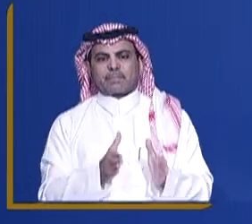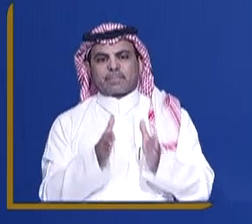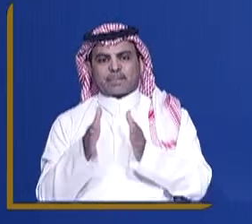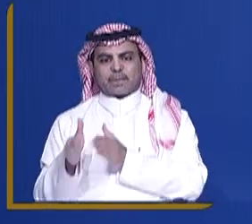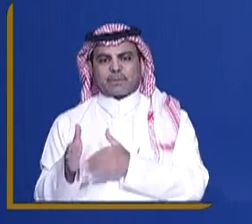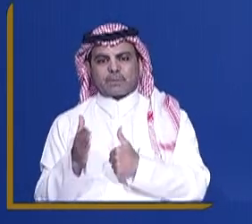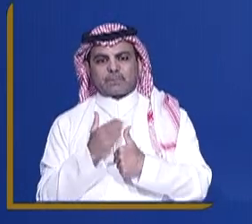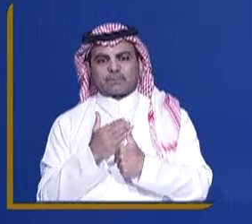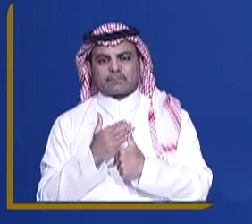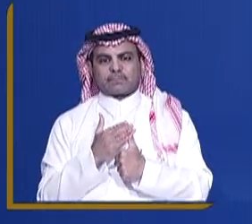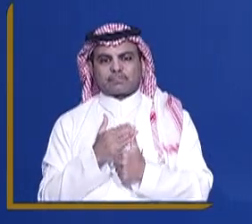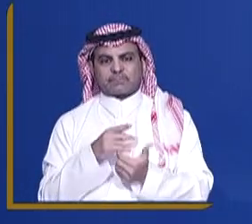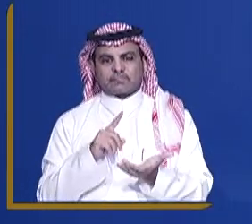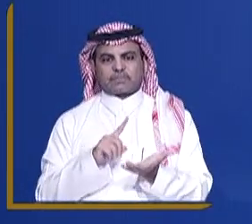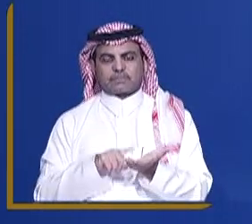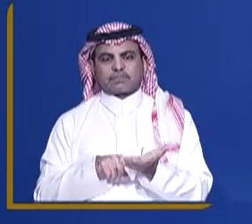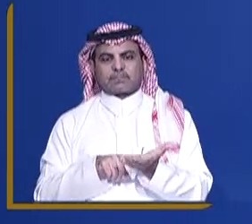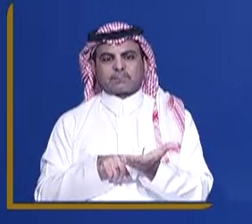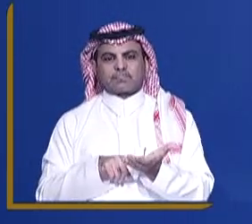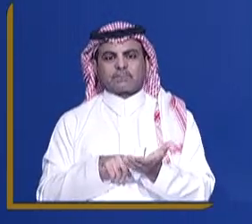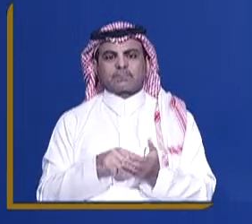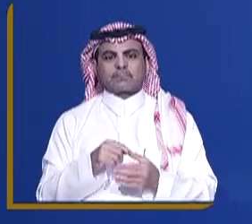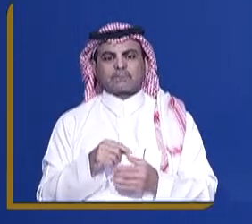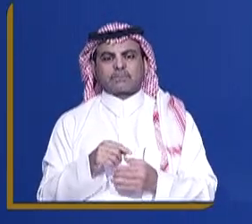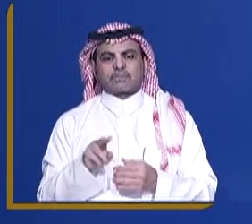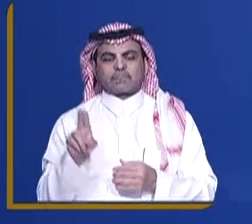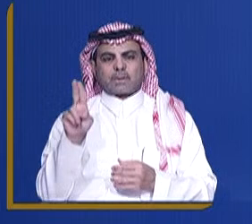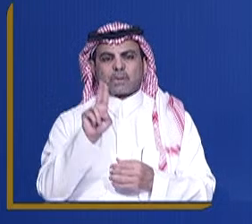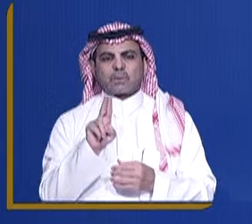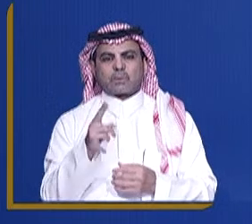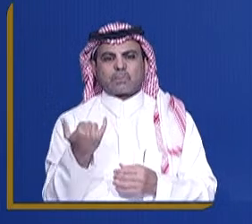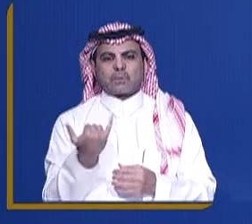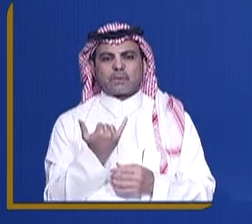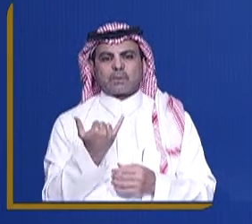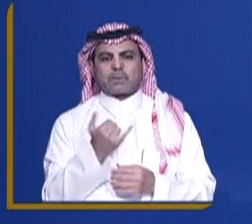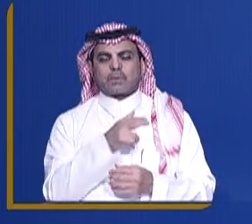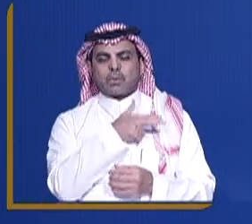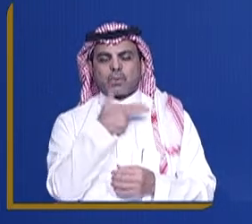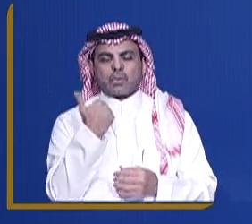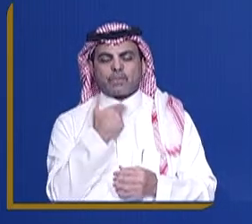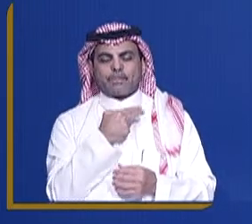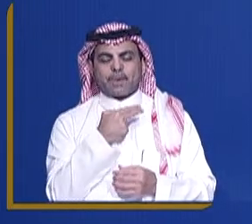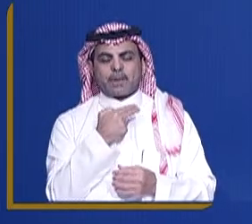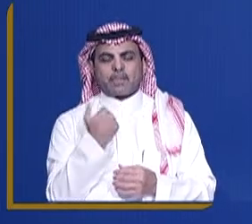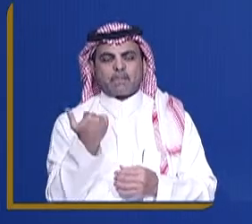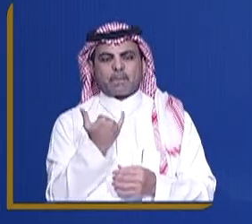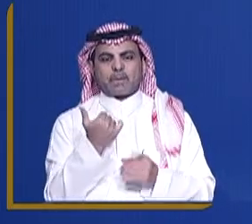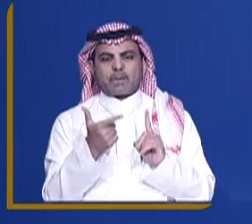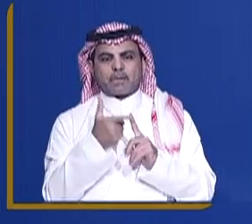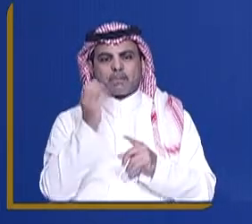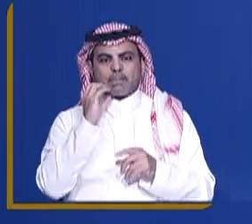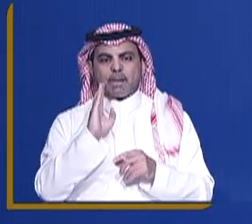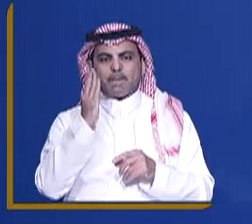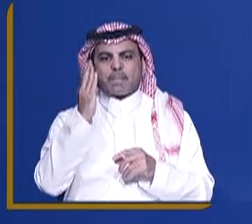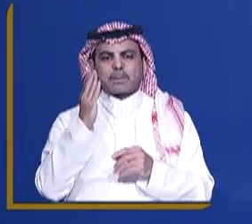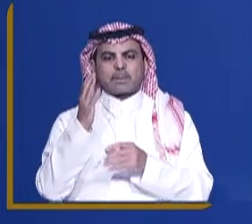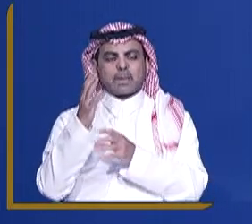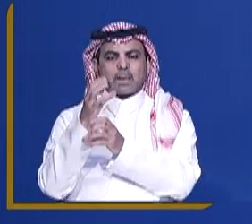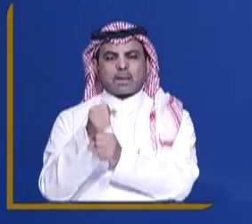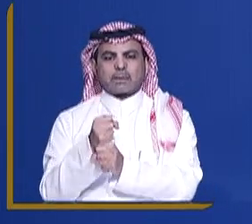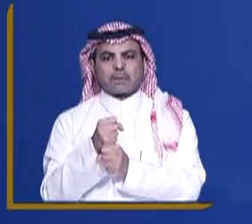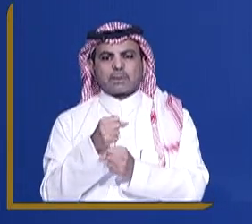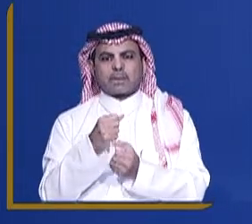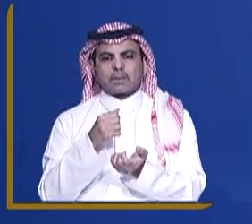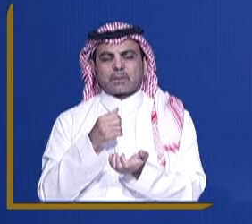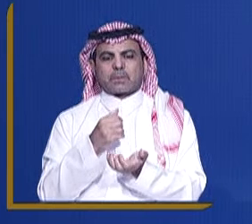السؤال، لأنه حقيقة هو جل اهتمام القيادة. وسمو سيدي الله يحفظه لما تحدثنا